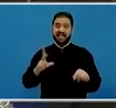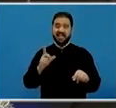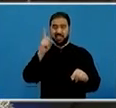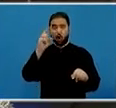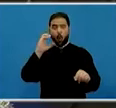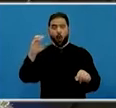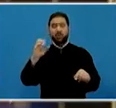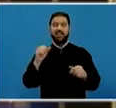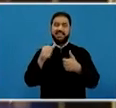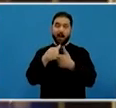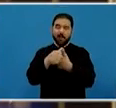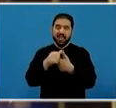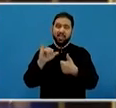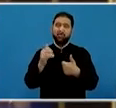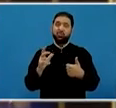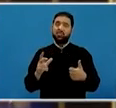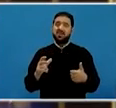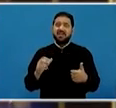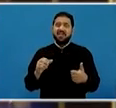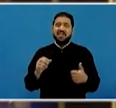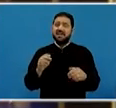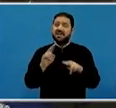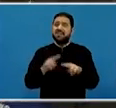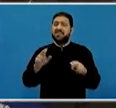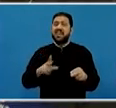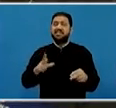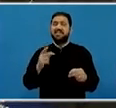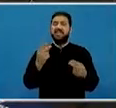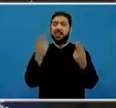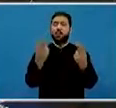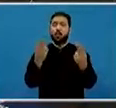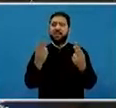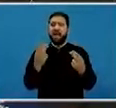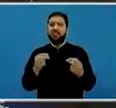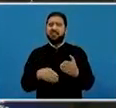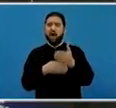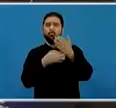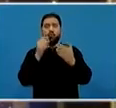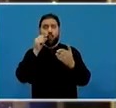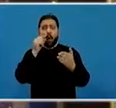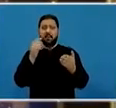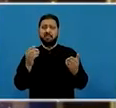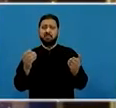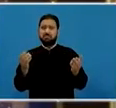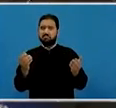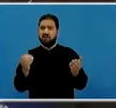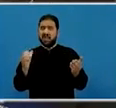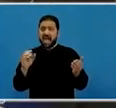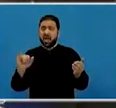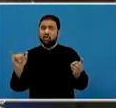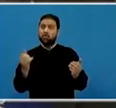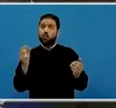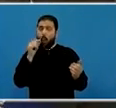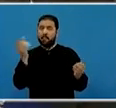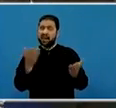de important este să ajuți nu numai prietenii, și oamenii pe care nu-i cunoști. Bineînțeles că poate să